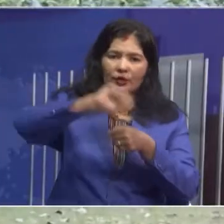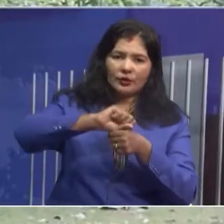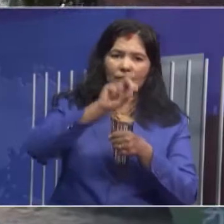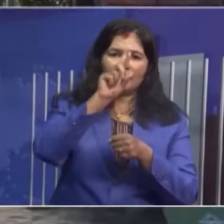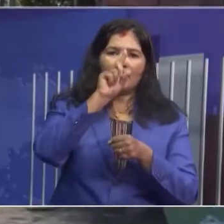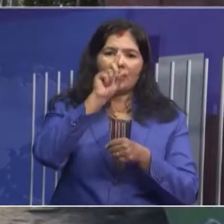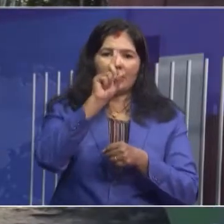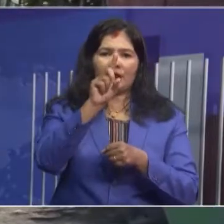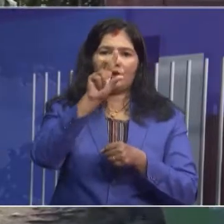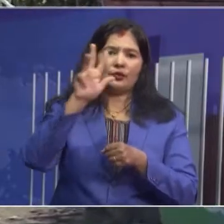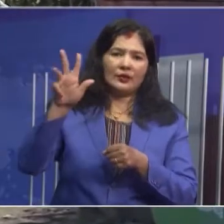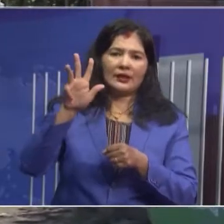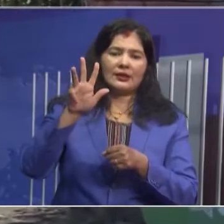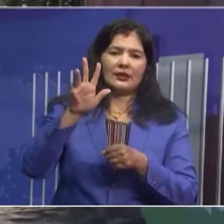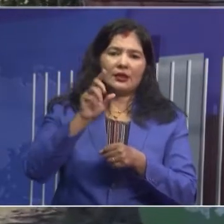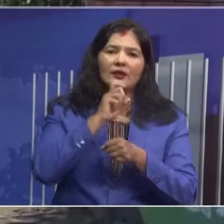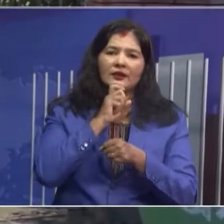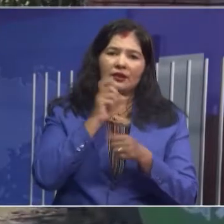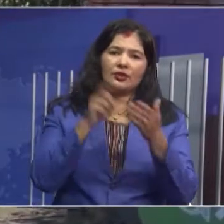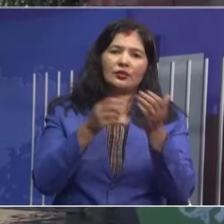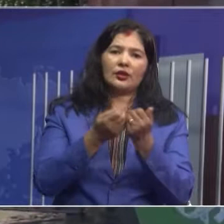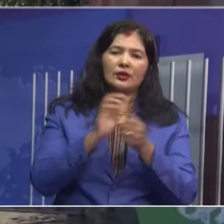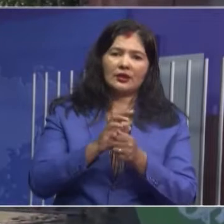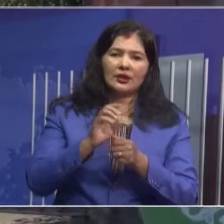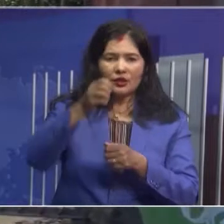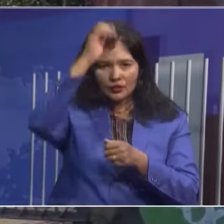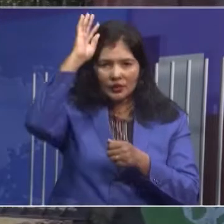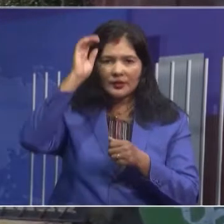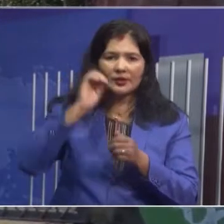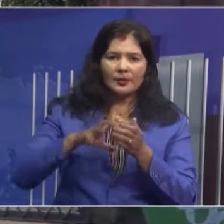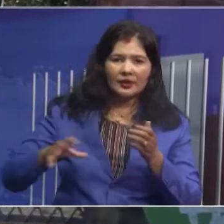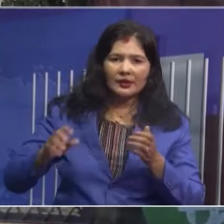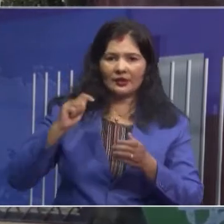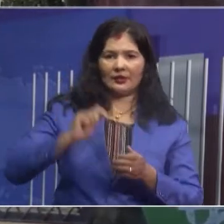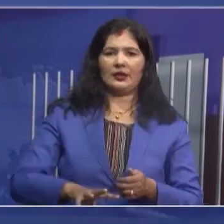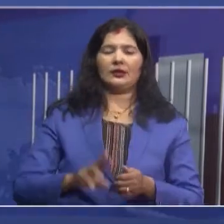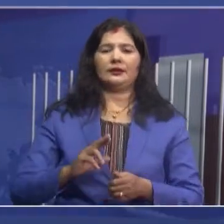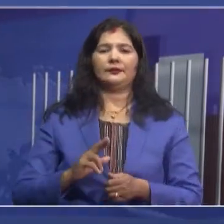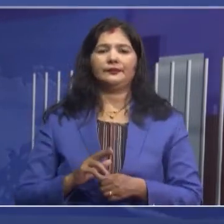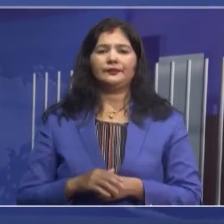गरेको हो निर्मला खडायत नेपाल टेलिभिजन सुदूरपश्चिम प्रदेश कैलाली